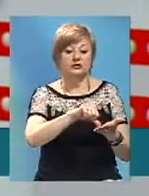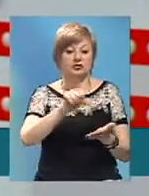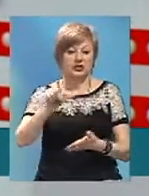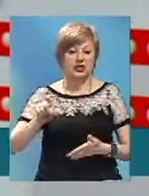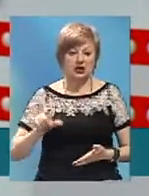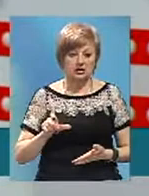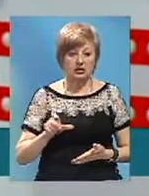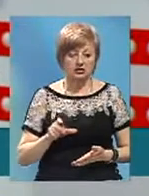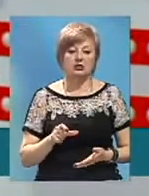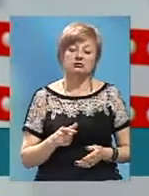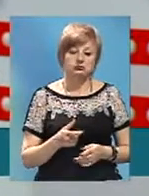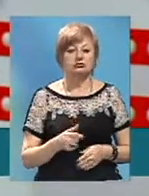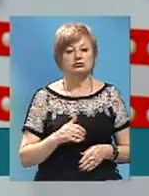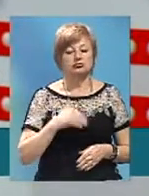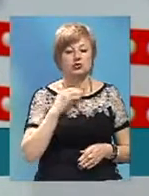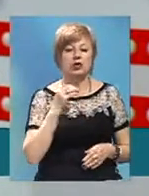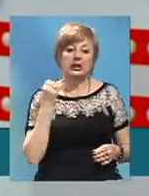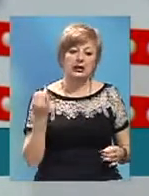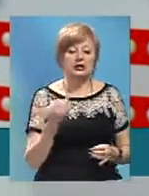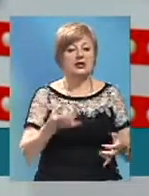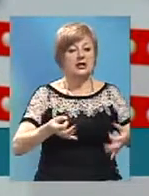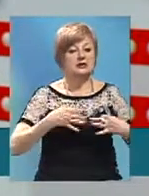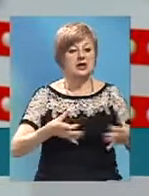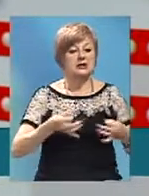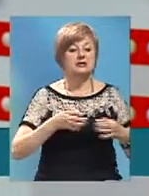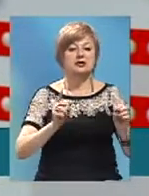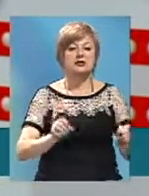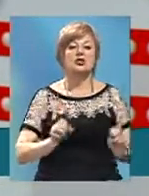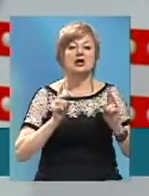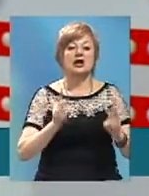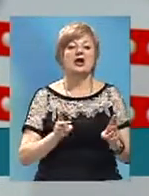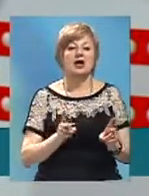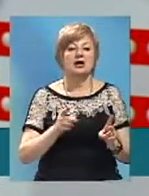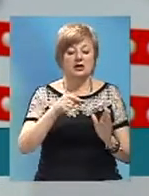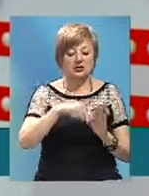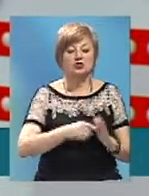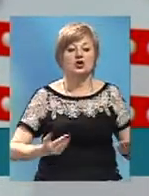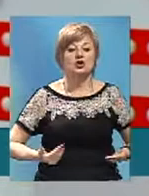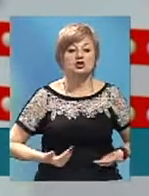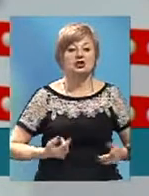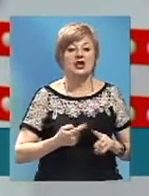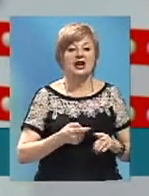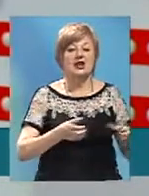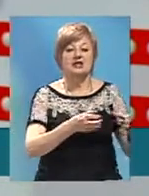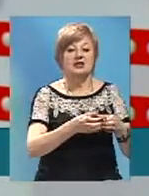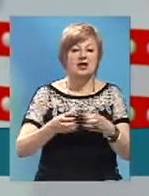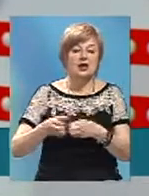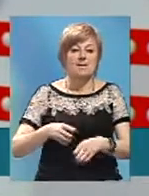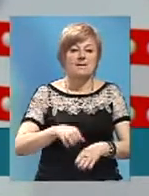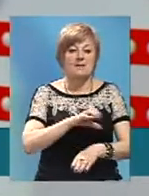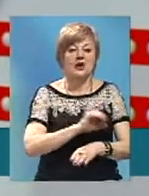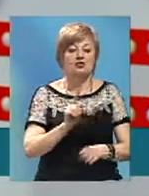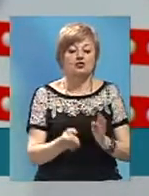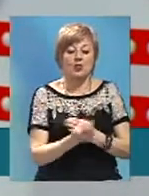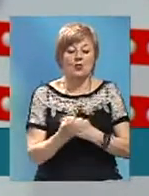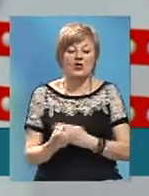сил досить цікаво нам розповіли про те, як яке внутрішнє життя оцих партій, які народжуються